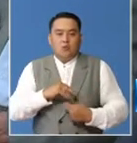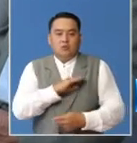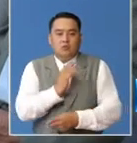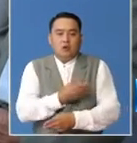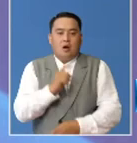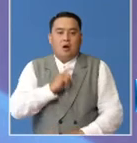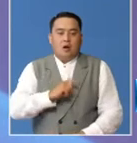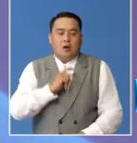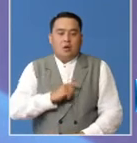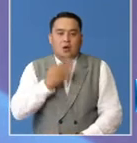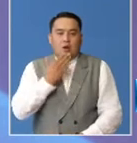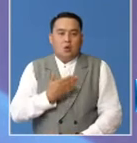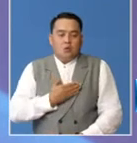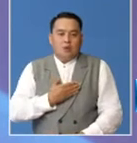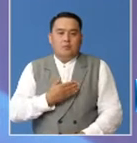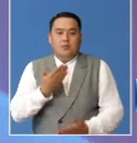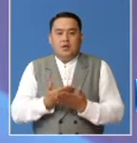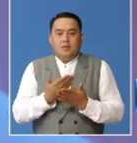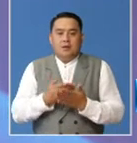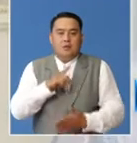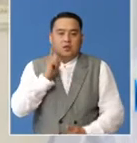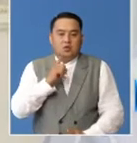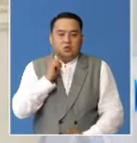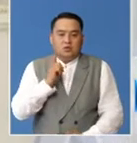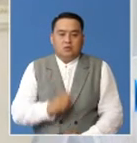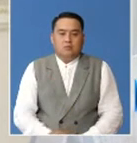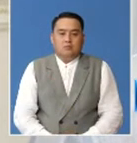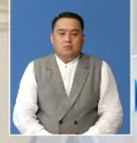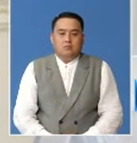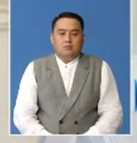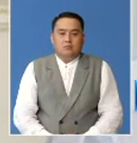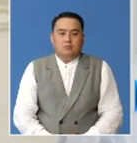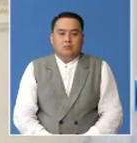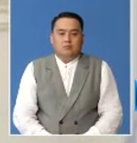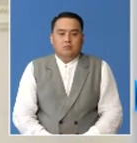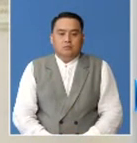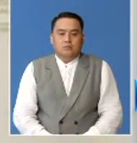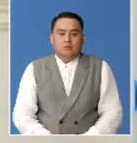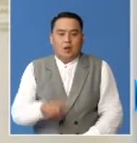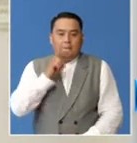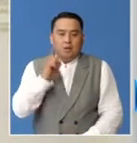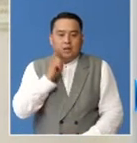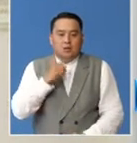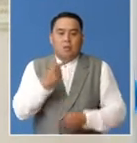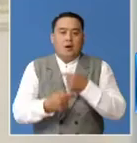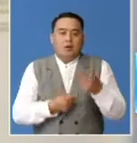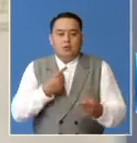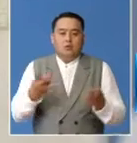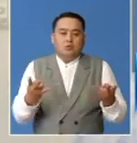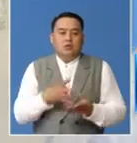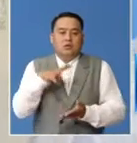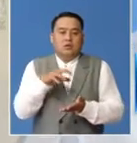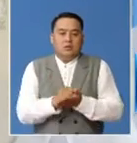воли и трудолюбие являются хорошим примером для молодежи. Молодому поколению завещаю, чтобы они занимались